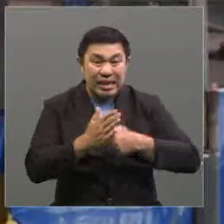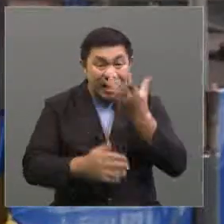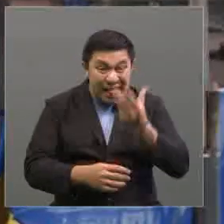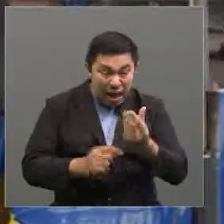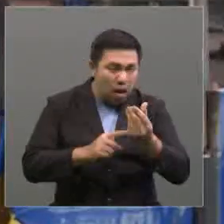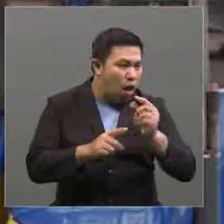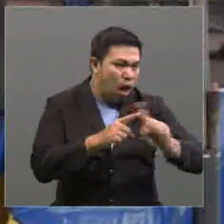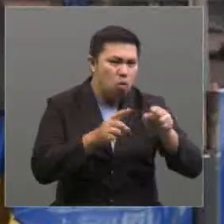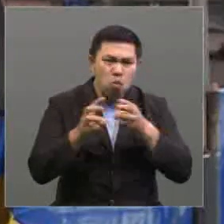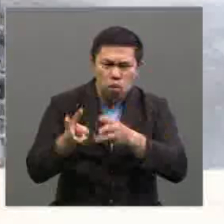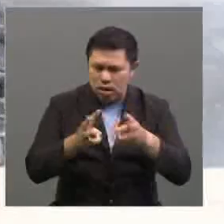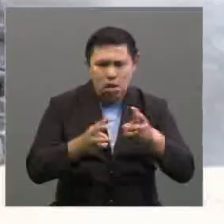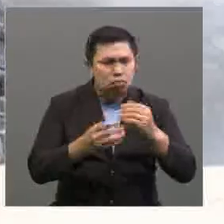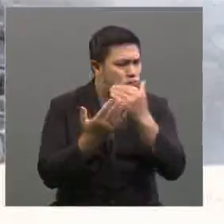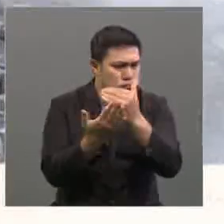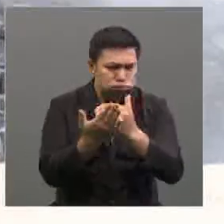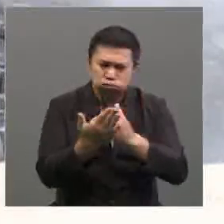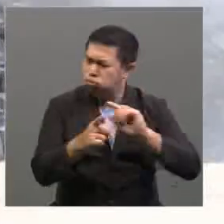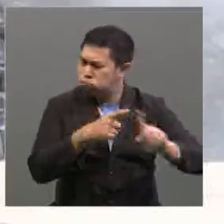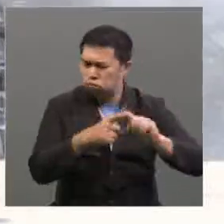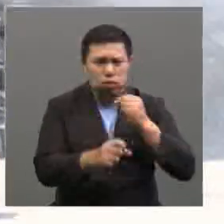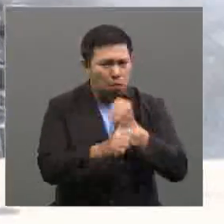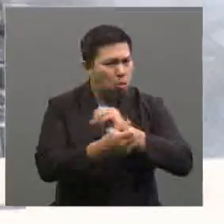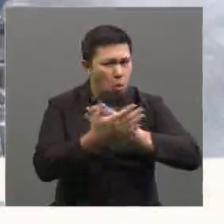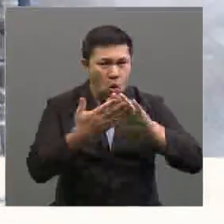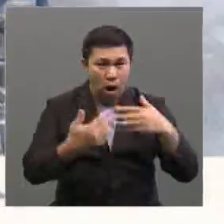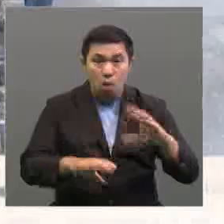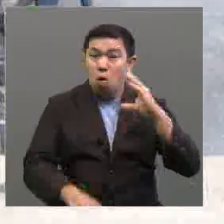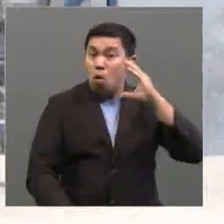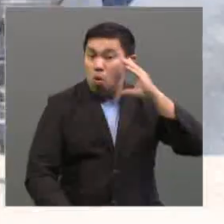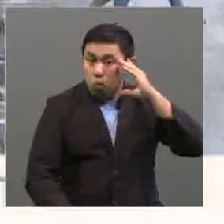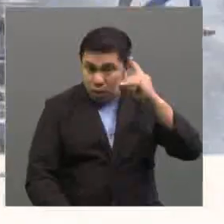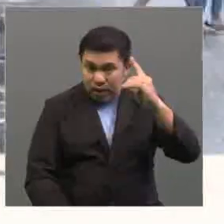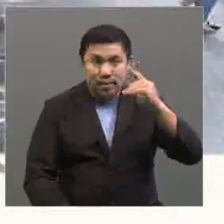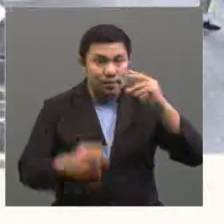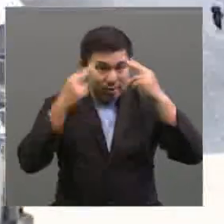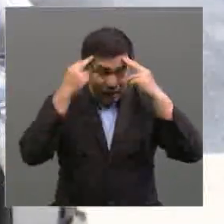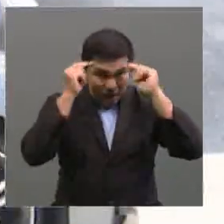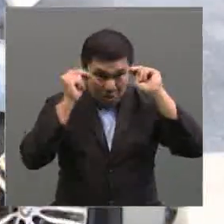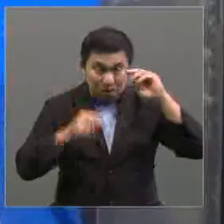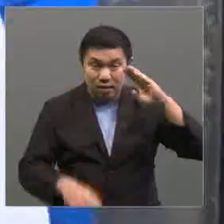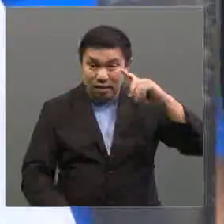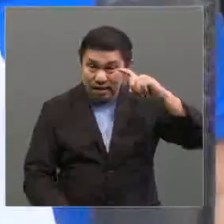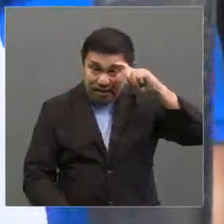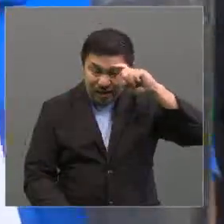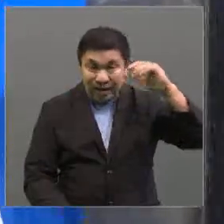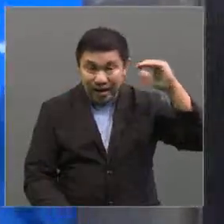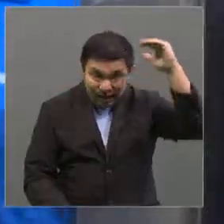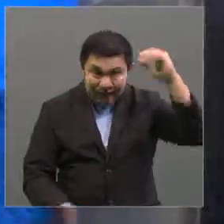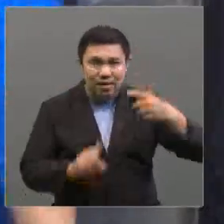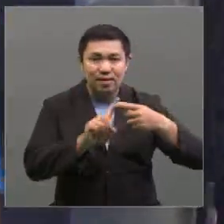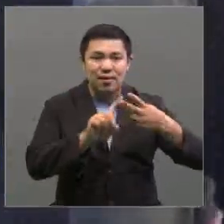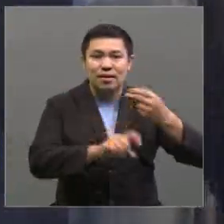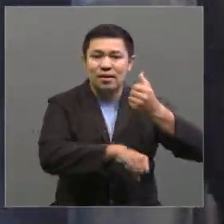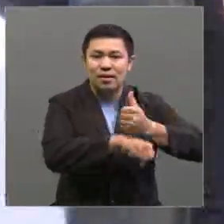ประเภทก็มีแนวทางหลักการครบถ้วนแล้วเช่นเดียวกันครับอ่าก็ย้ำนะคะว่าวันพรุ่งนี้คุณเศรษฐานายกรัฐมนตรีและรัฐมนตรีว่าการกระทรวงการ